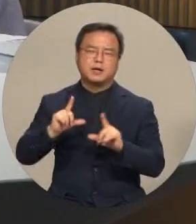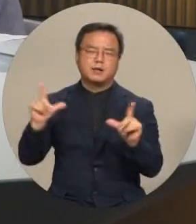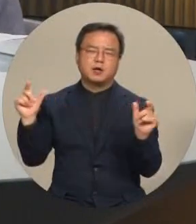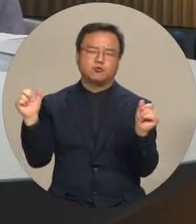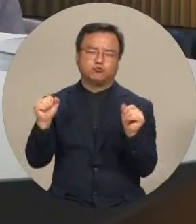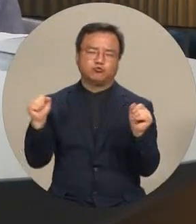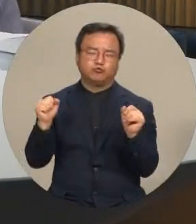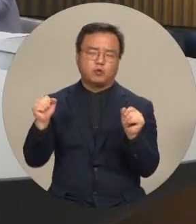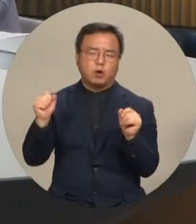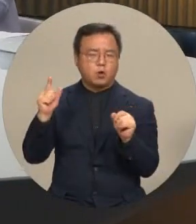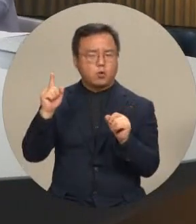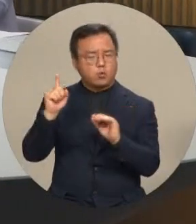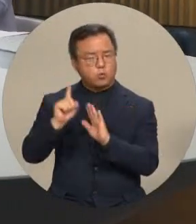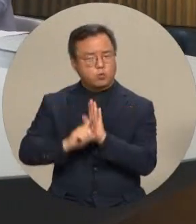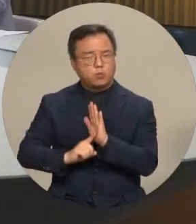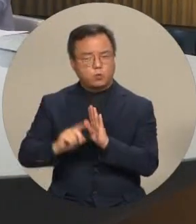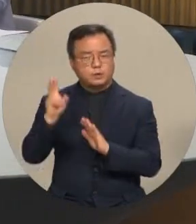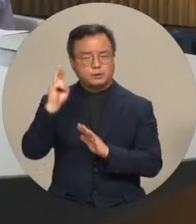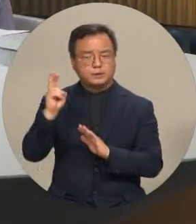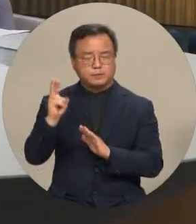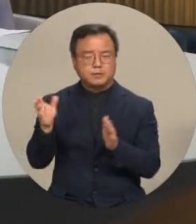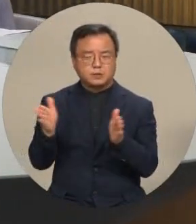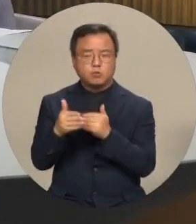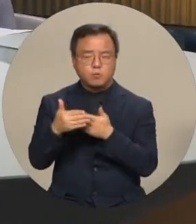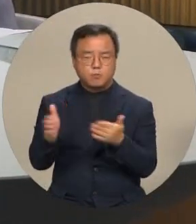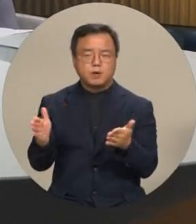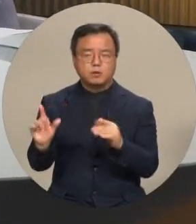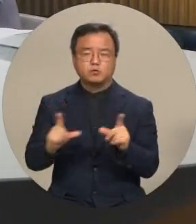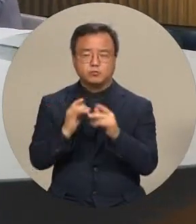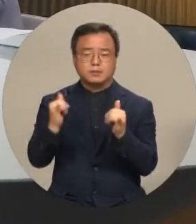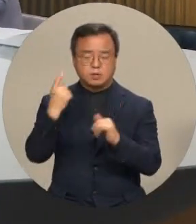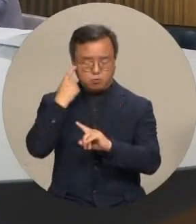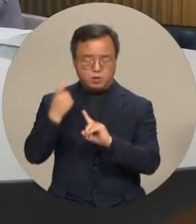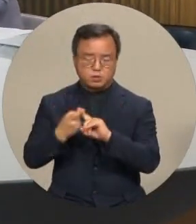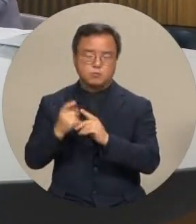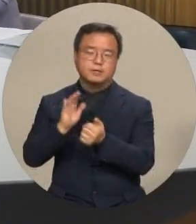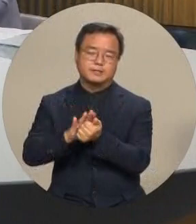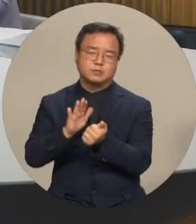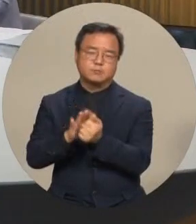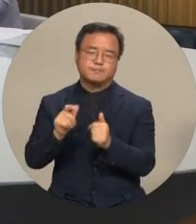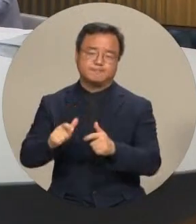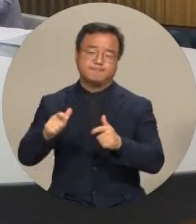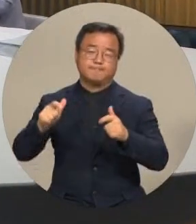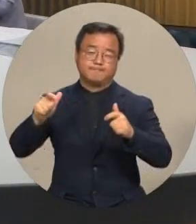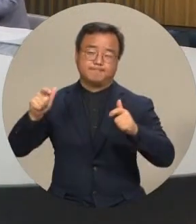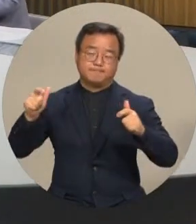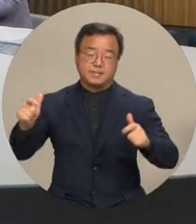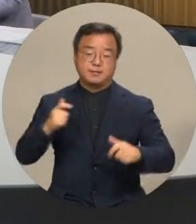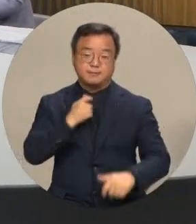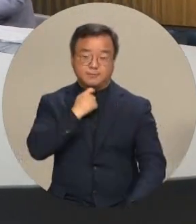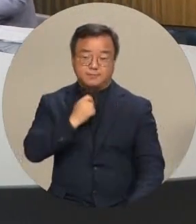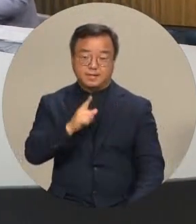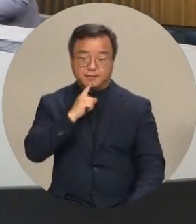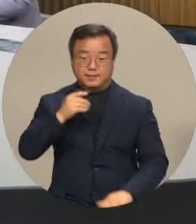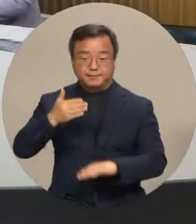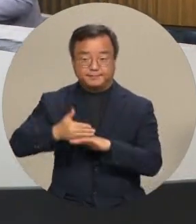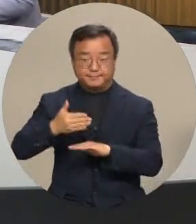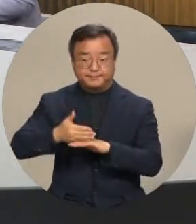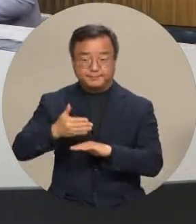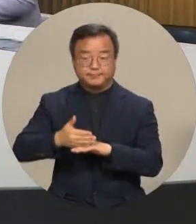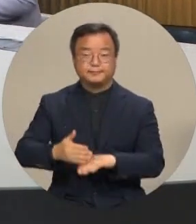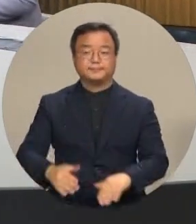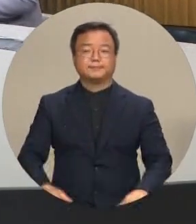시작할 텐데요 이쪽 방촌 주민들을 위한 관심과 지원도 계속해서 꾸준히 이어지기를 바라겠습니다 오늘 말씀 잘